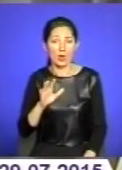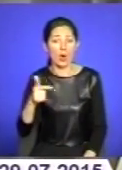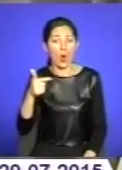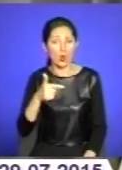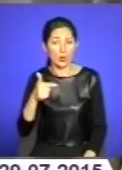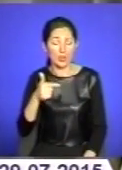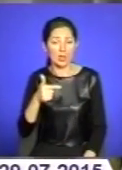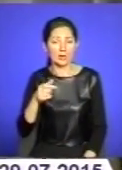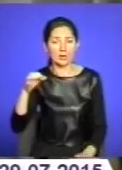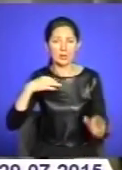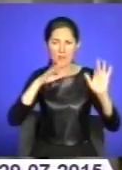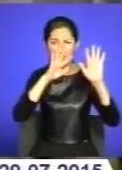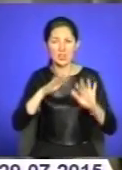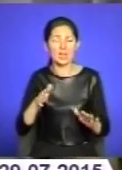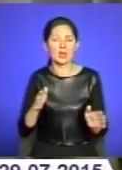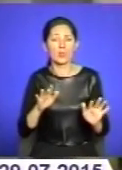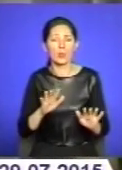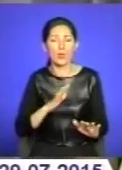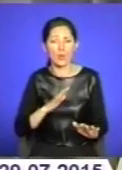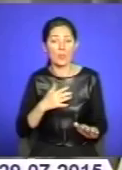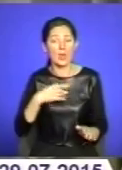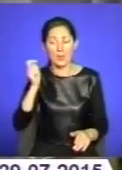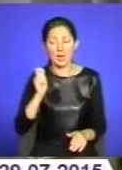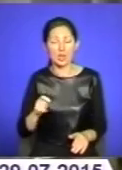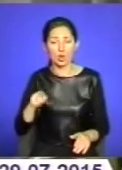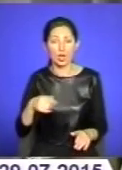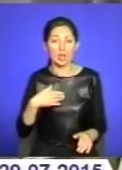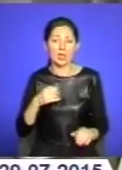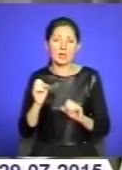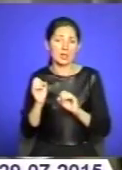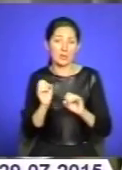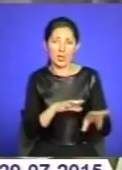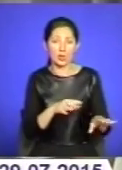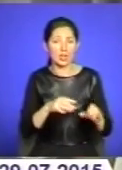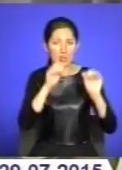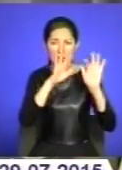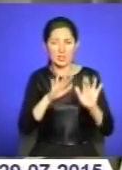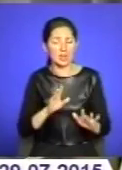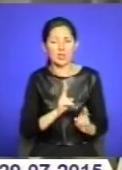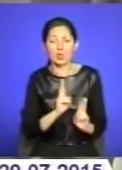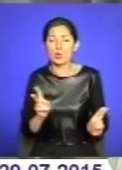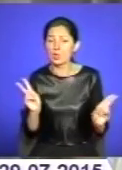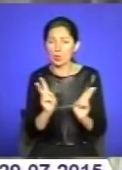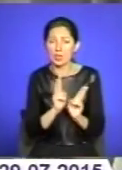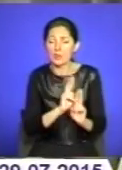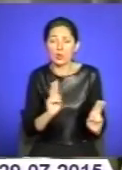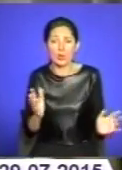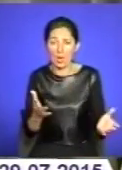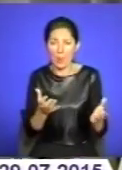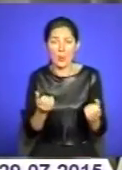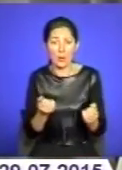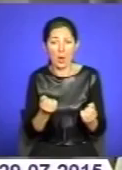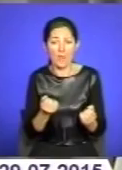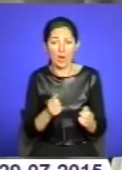грудня сніг випав, ми приїхали туди, нас викинули на сніг, ніхто не зустрічав, ніхто не приймав абсолютно.